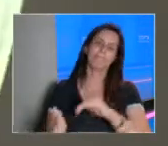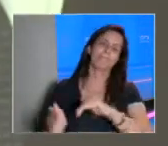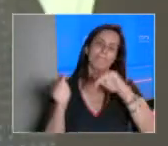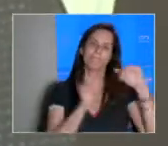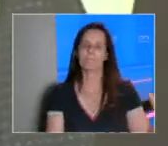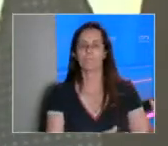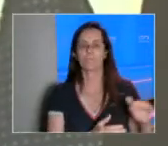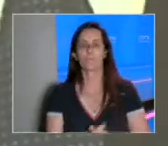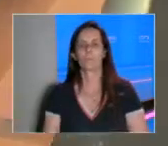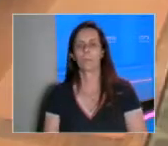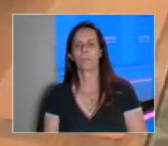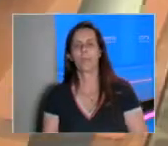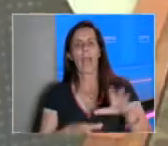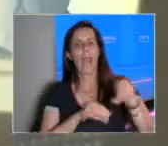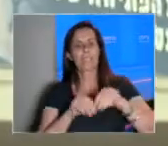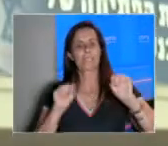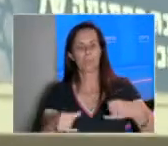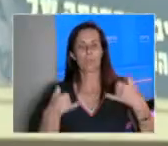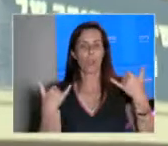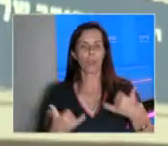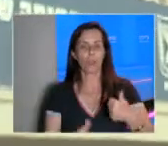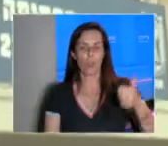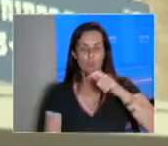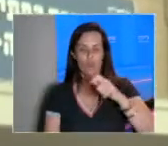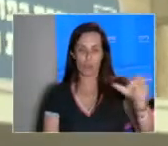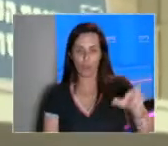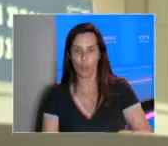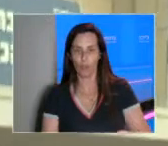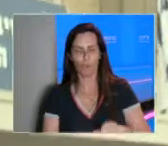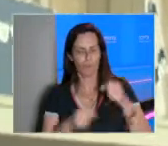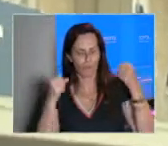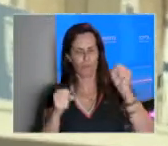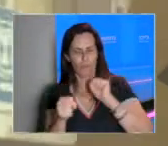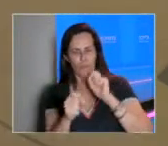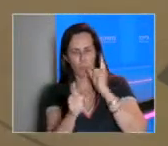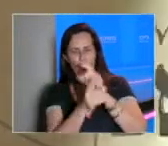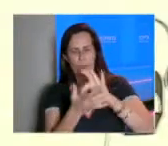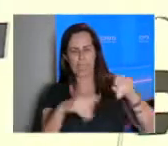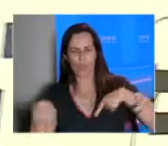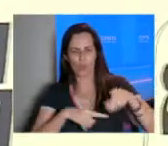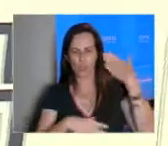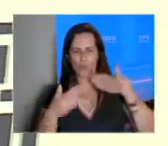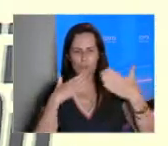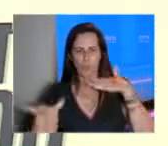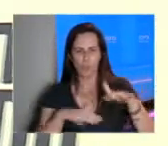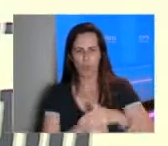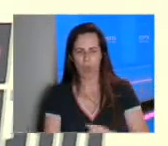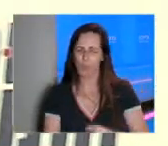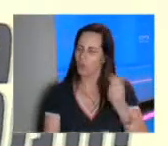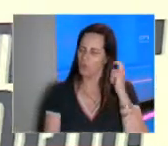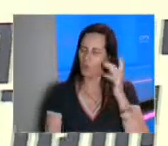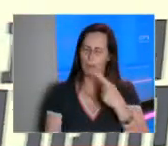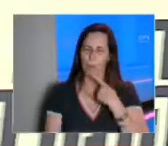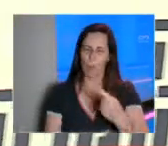עוברים לנושא הסיפוח הבוקר, שיש הקימו משמרת מיכל ממשרד החוץ, שמתקיימה ישיבת הממשלה. בואו נשמע